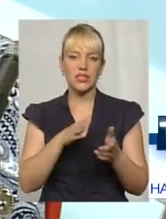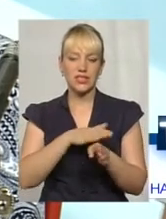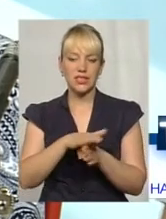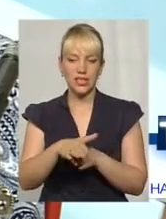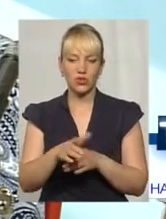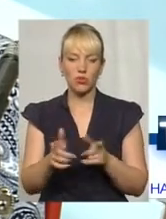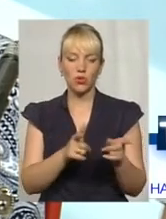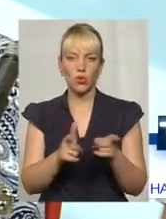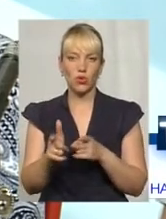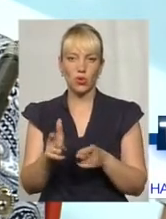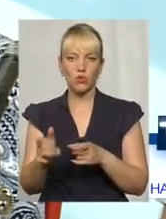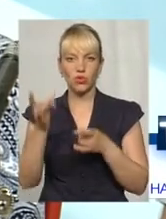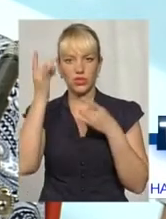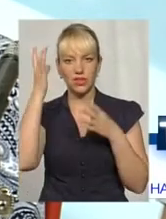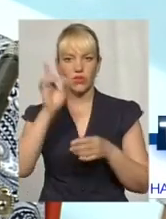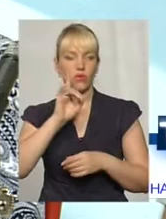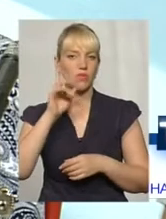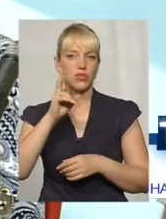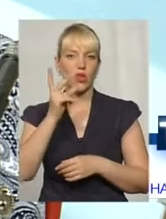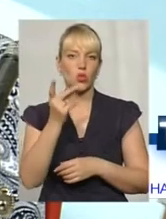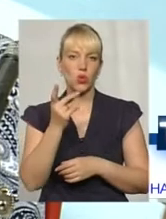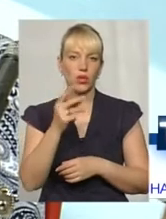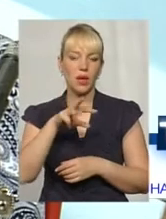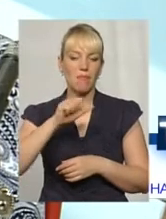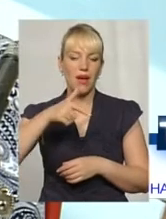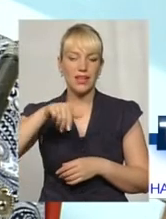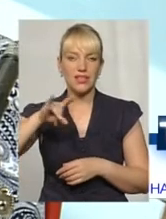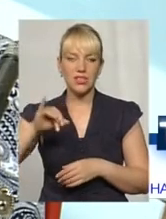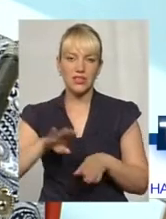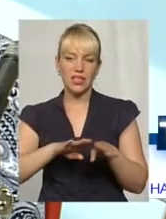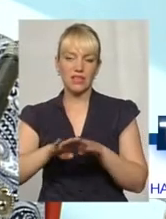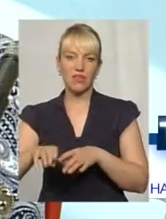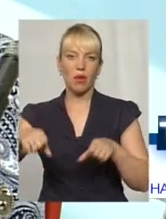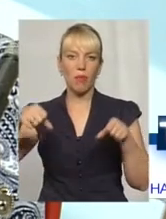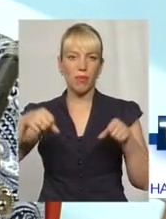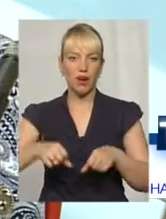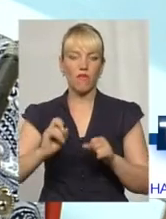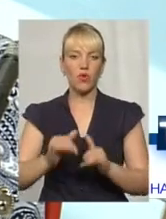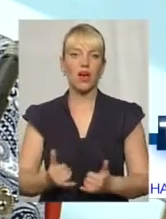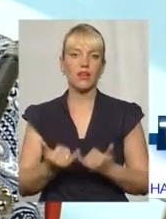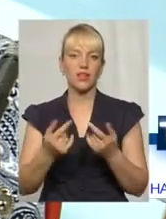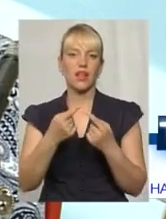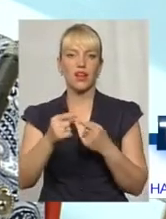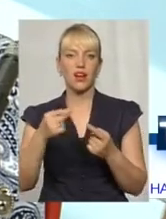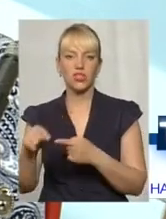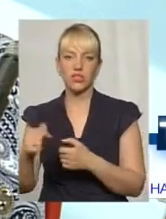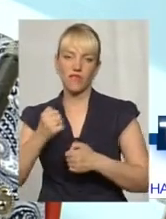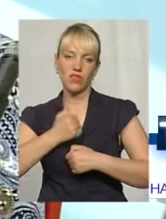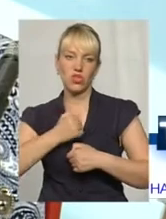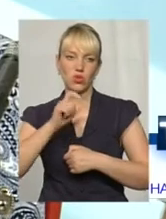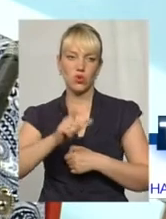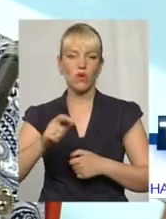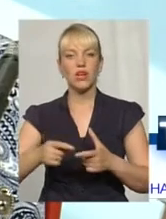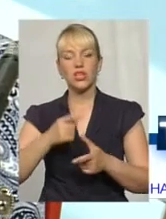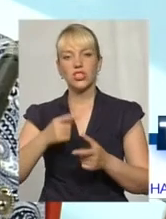в даному випадку за другим магістринським рівнем «право». І як і для решти військових чи